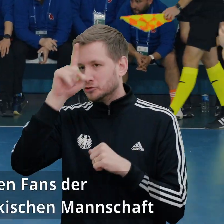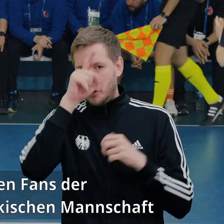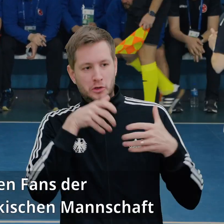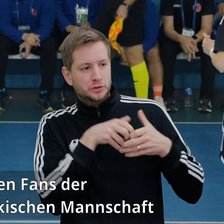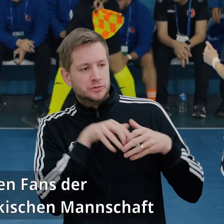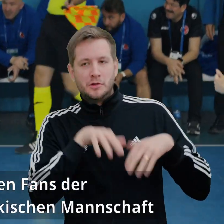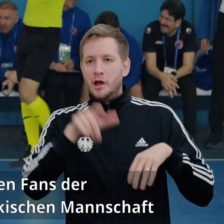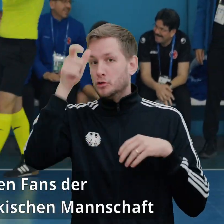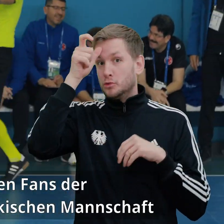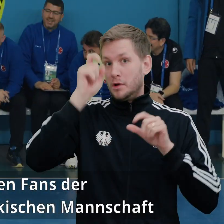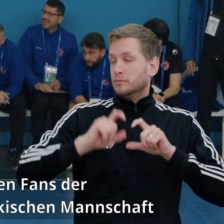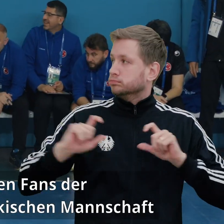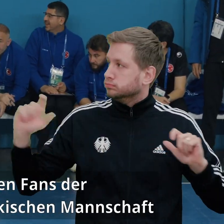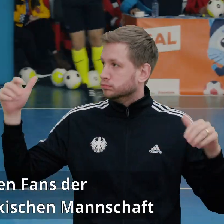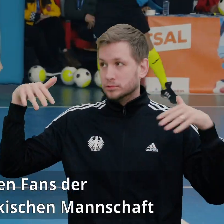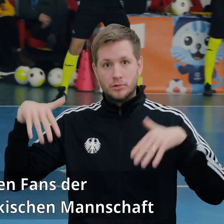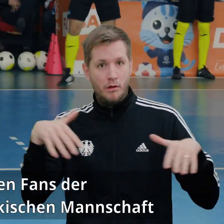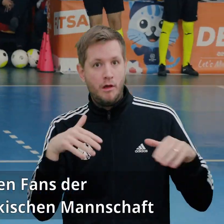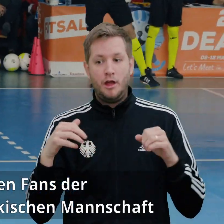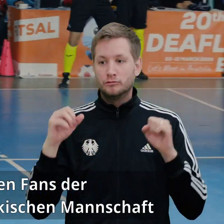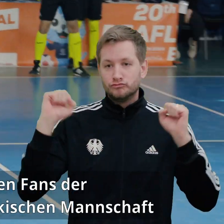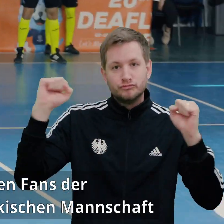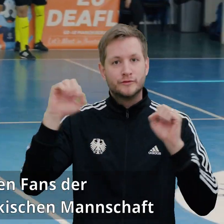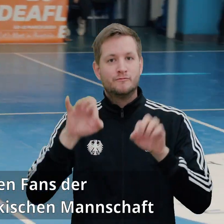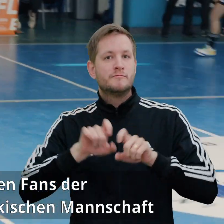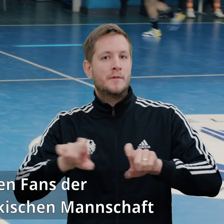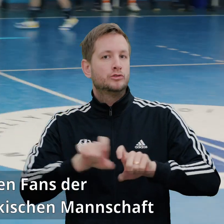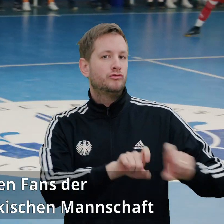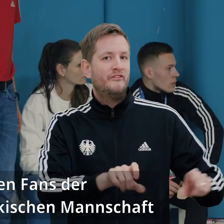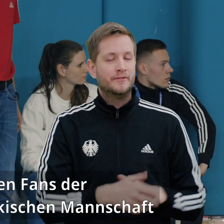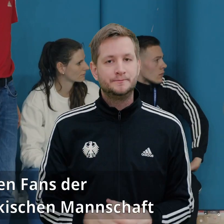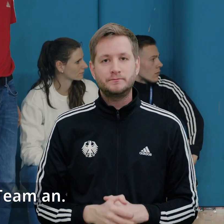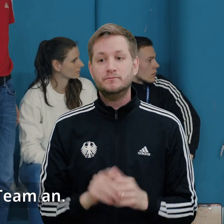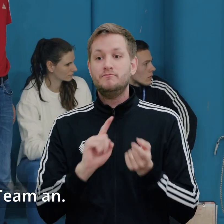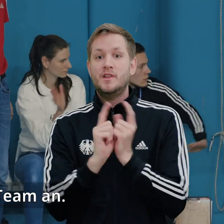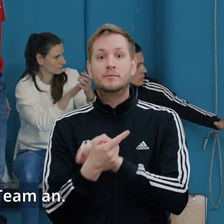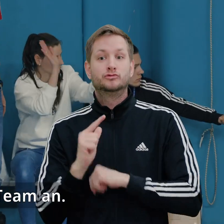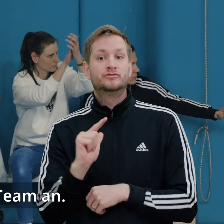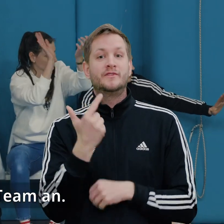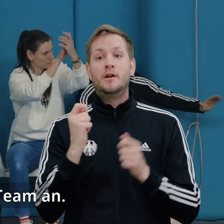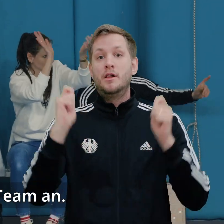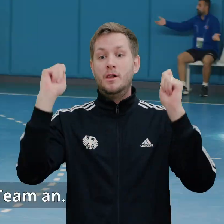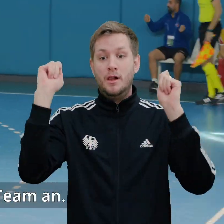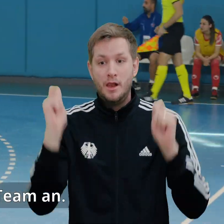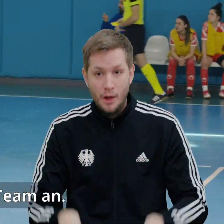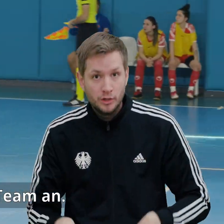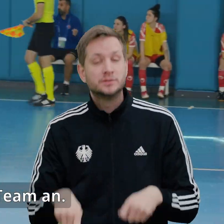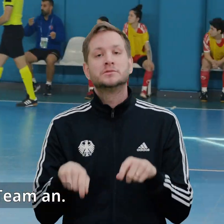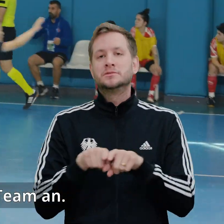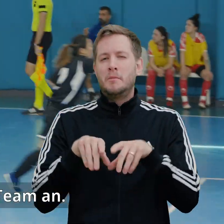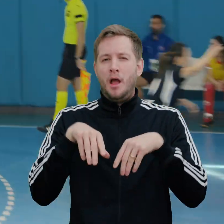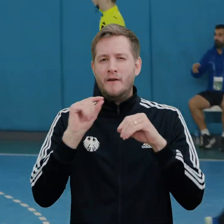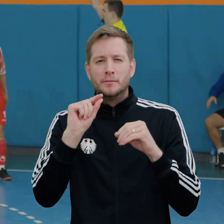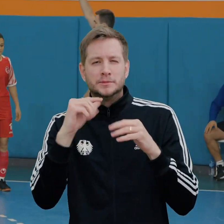Auf den Rängen waren Fans der deutschen, aber auch der türkischen Mannschaft und feuerten ihr Team